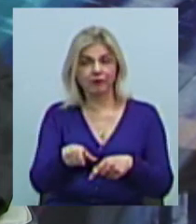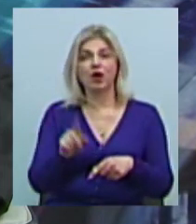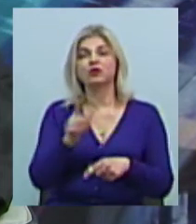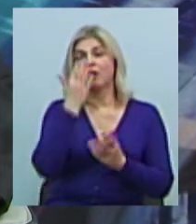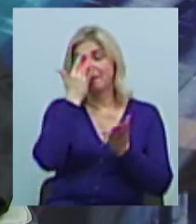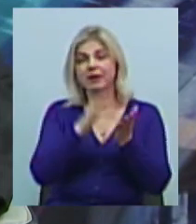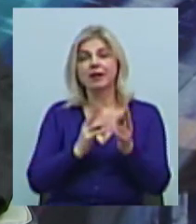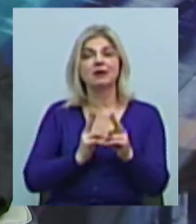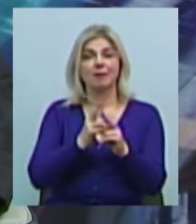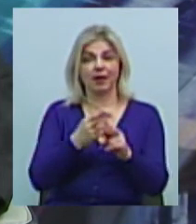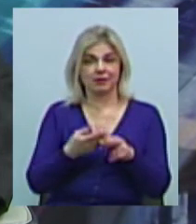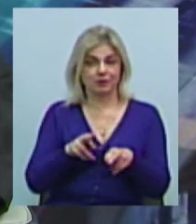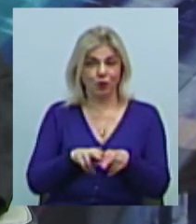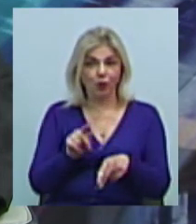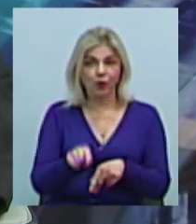метою запобігання цього ми